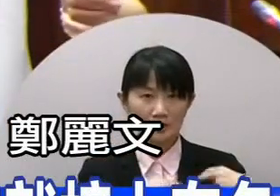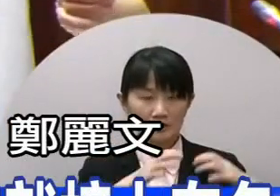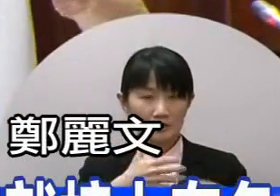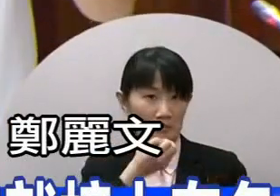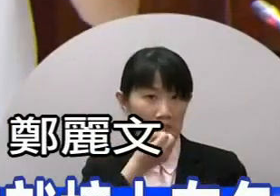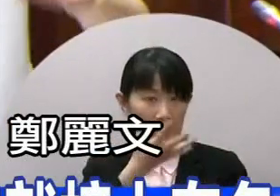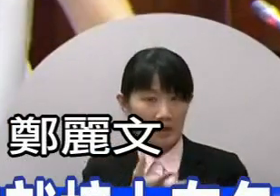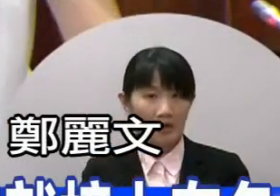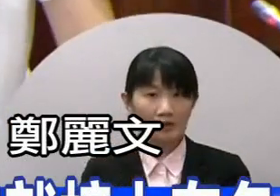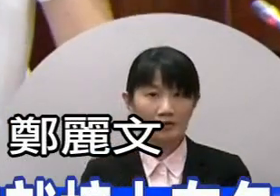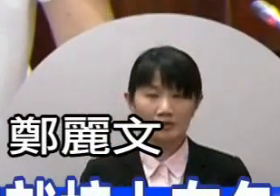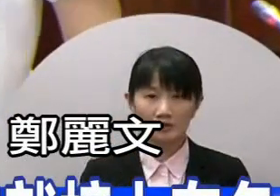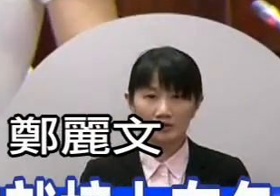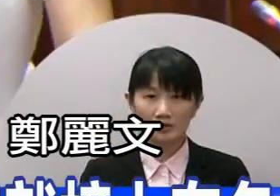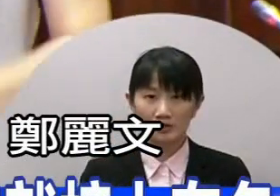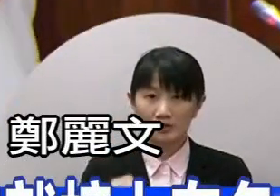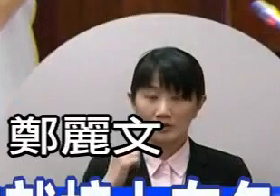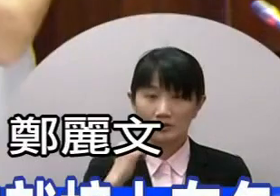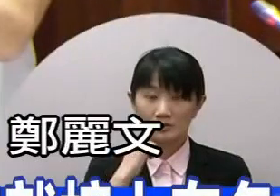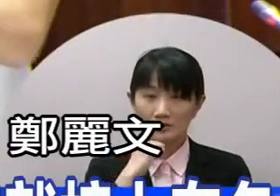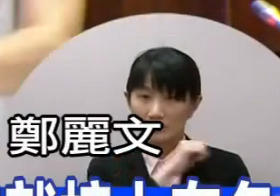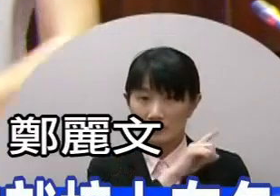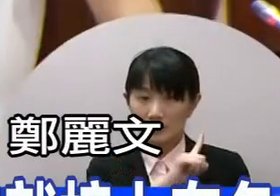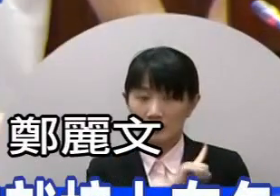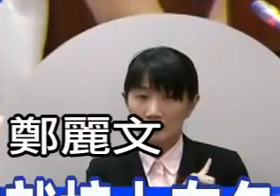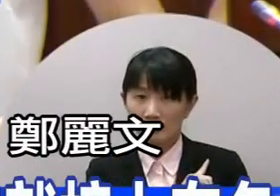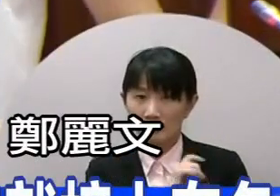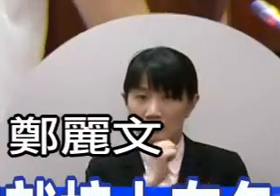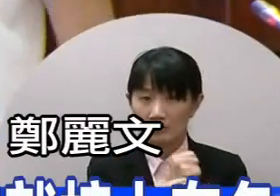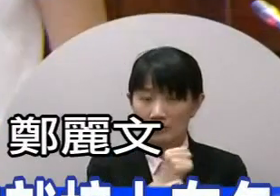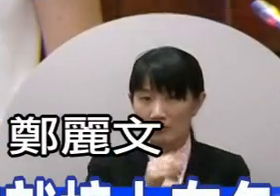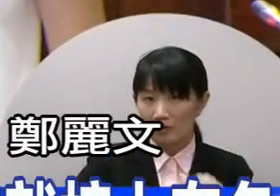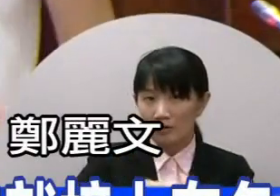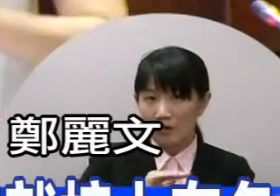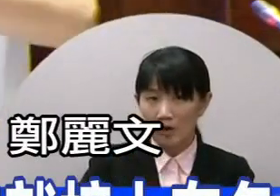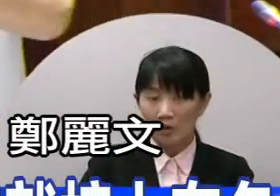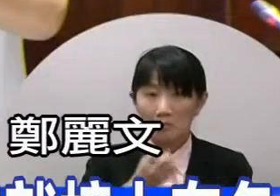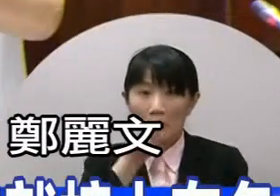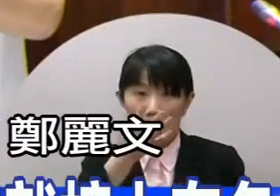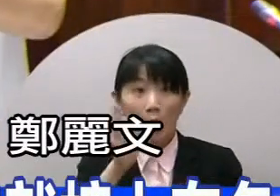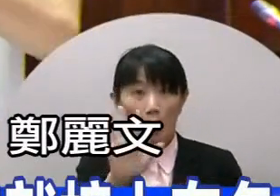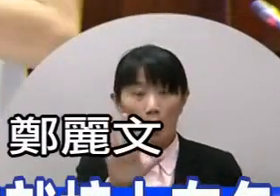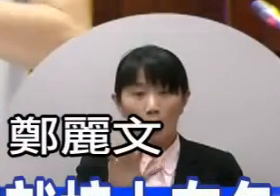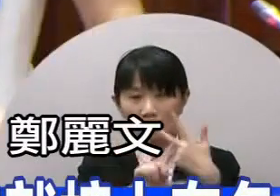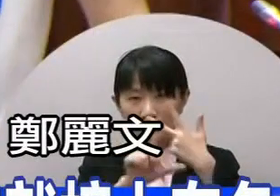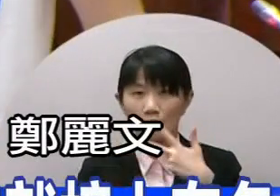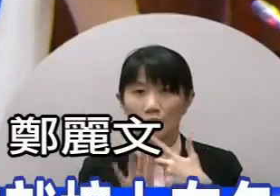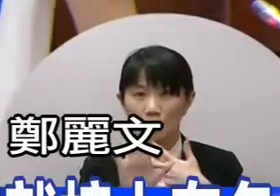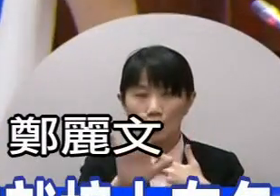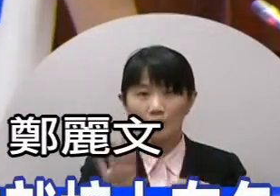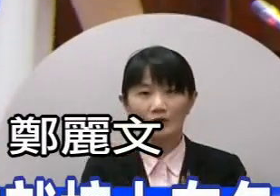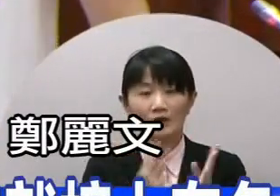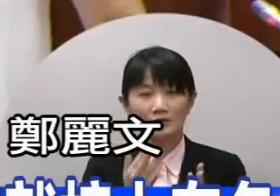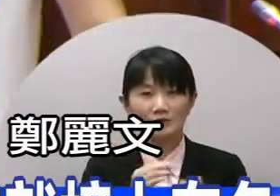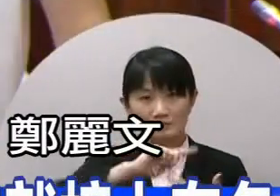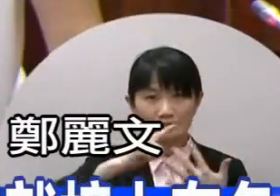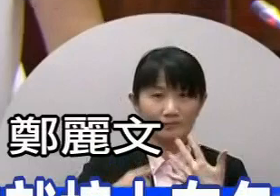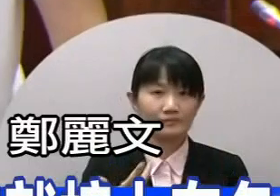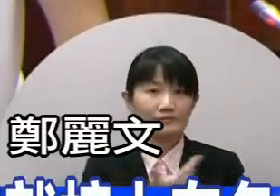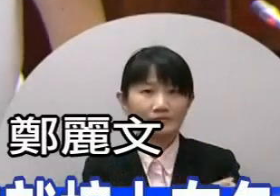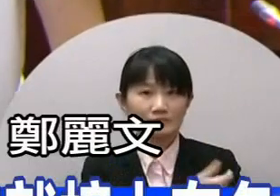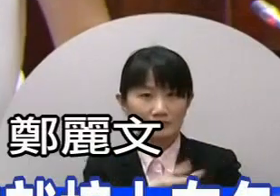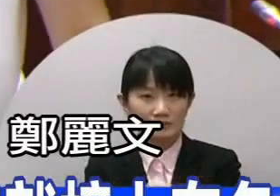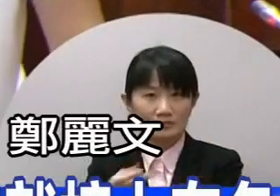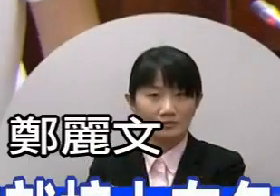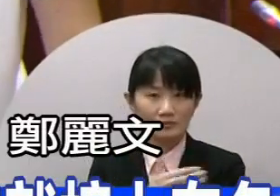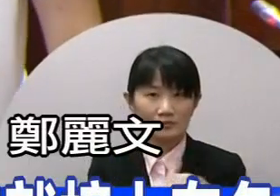苗考试还没考完，就已经放榜上榜，榜上有他，就说七月就可以开始打了。这是为什